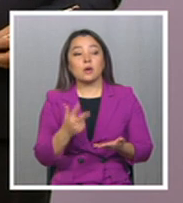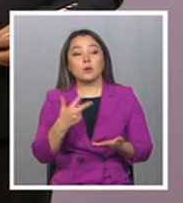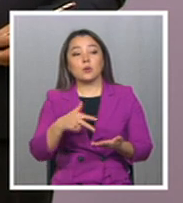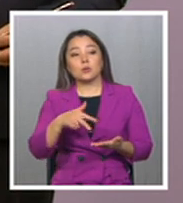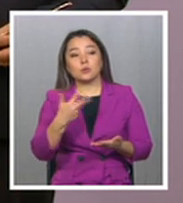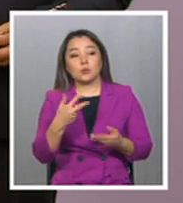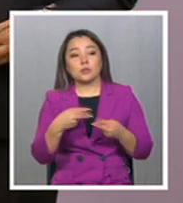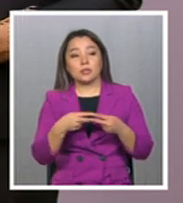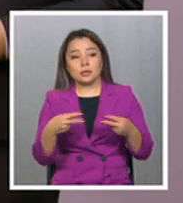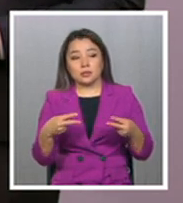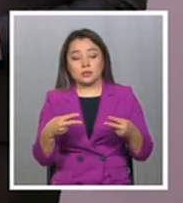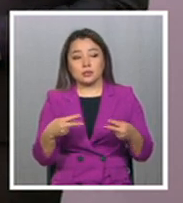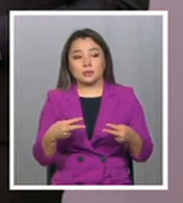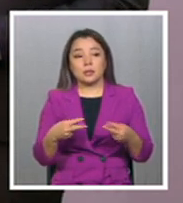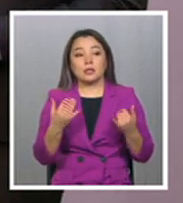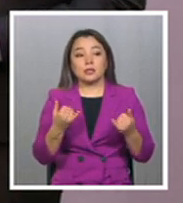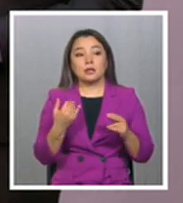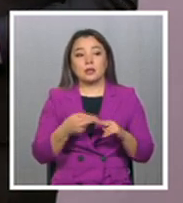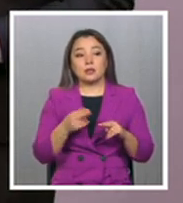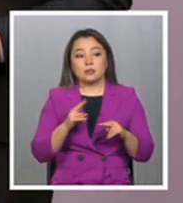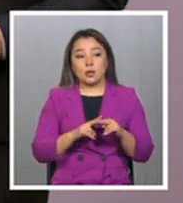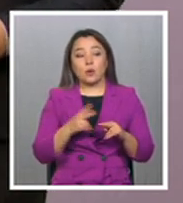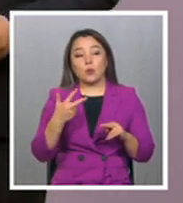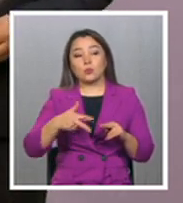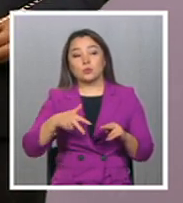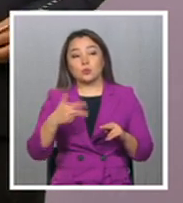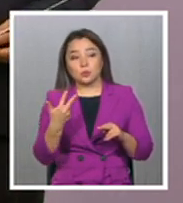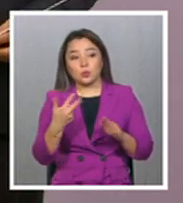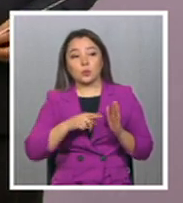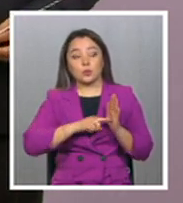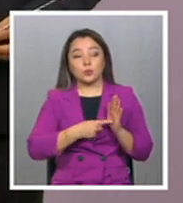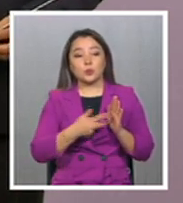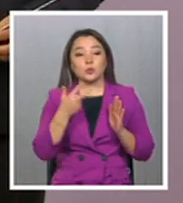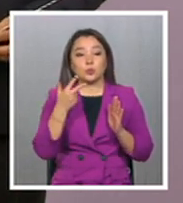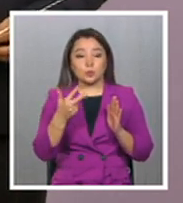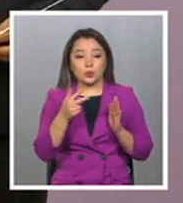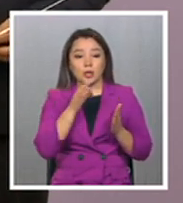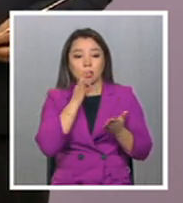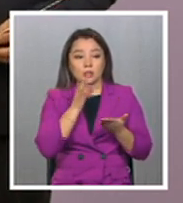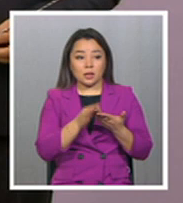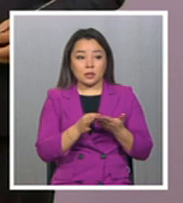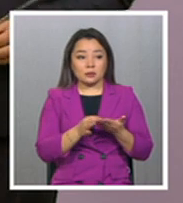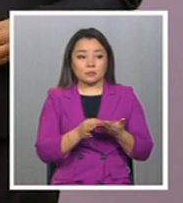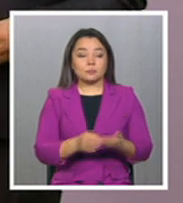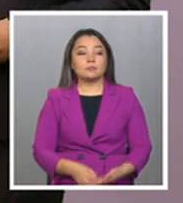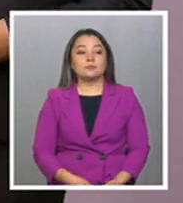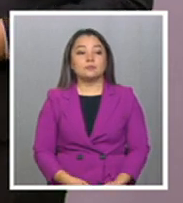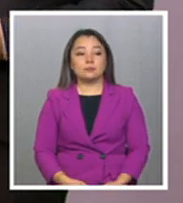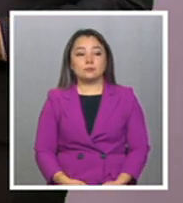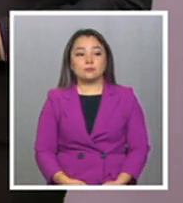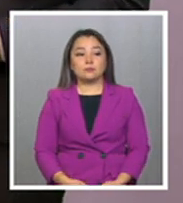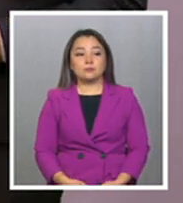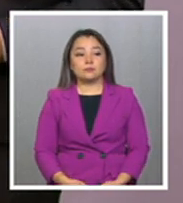33-ке тең. Енді 33 пен 3-тің көбейтіндісін